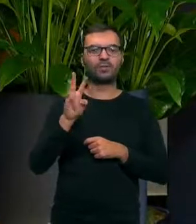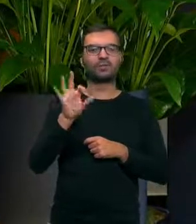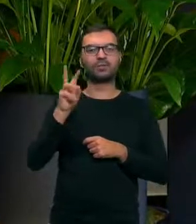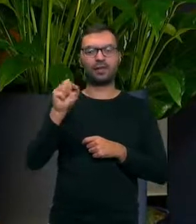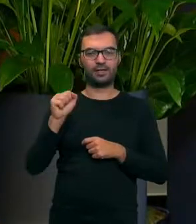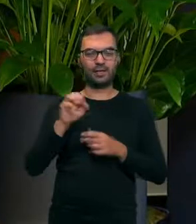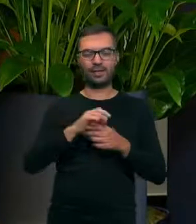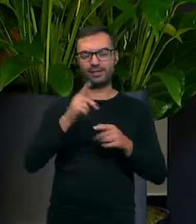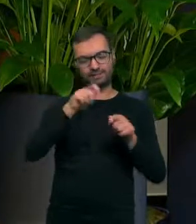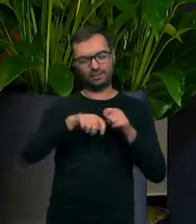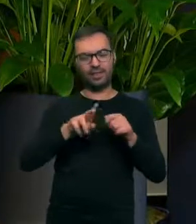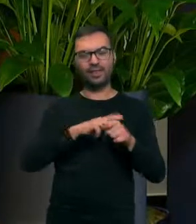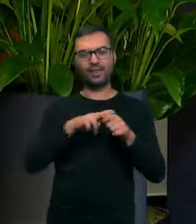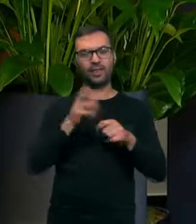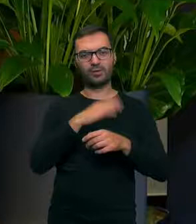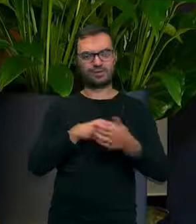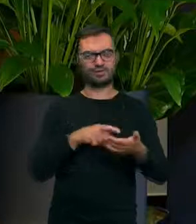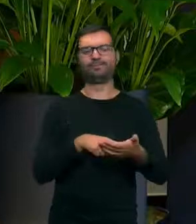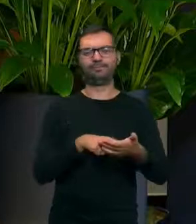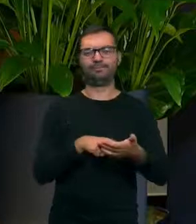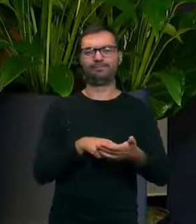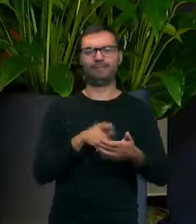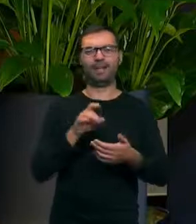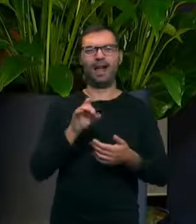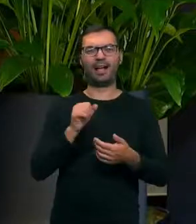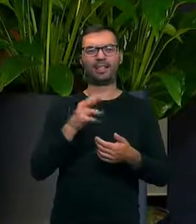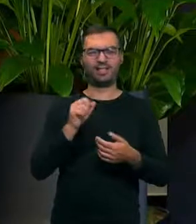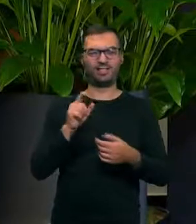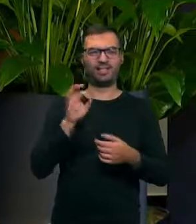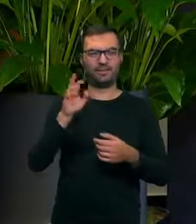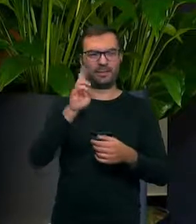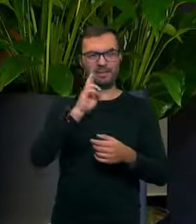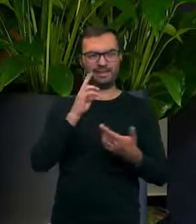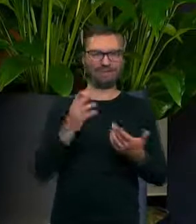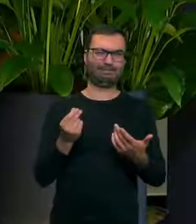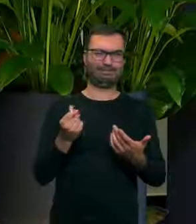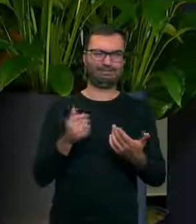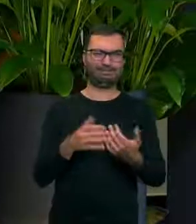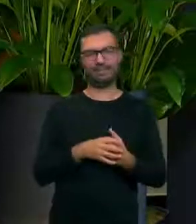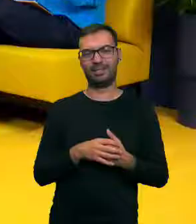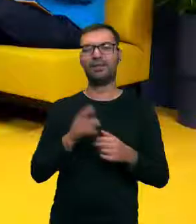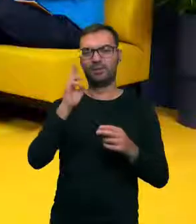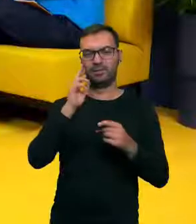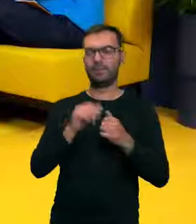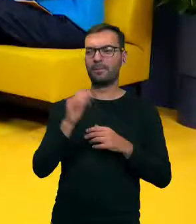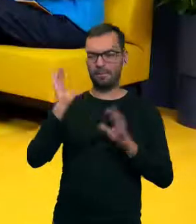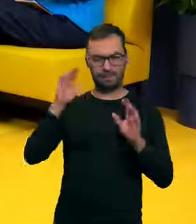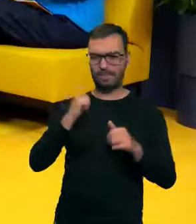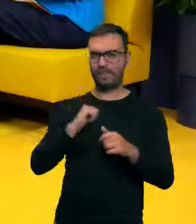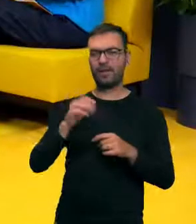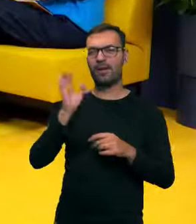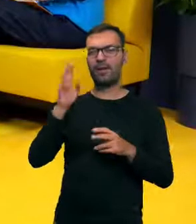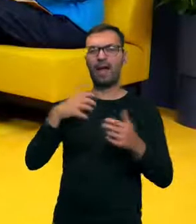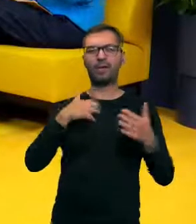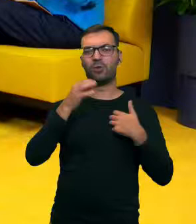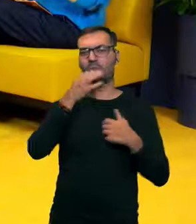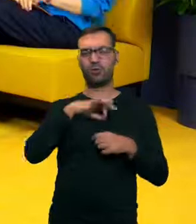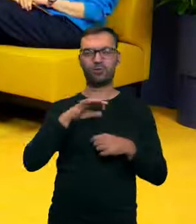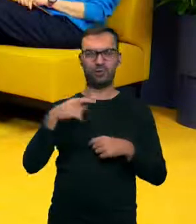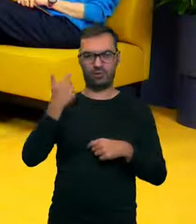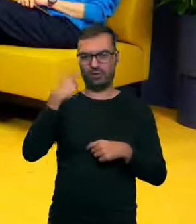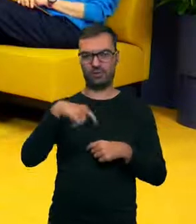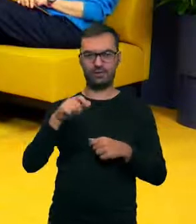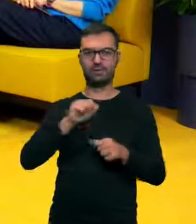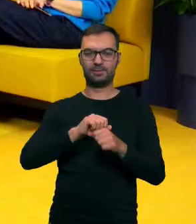datę urodzenia, to jakoś mam taki opór przed tym, że Agnieszka Grochowska gra Twoją matkę, ale nie, rozumiem, mi się że już jest... zdarzało, że aktorki młodsze ode mnie grały moje